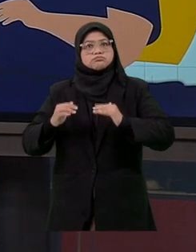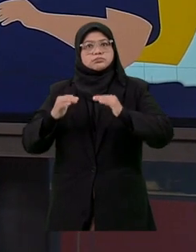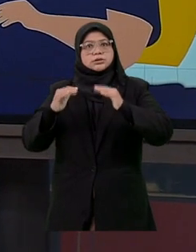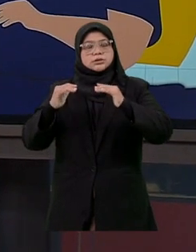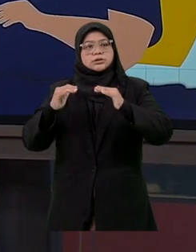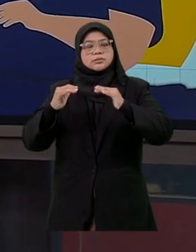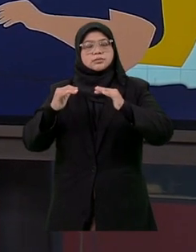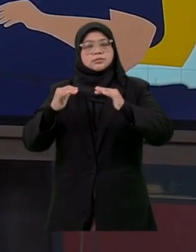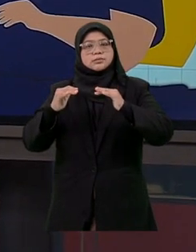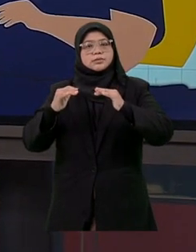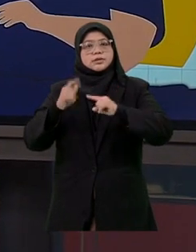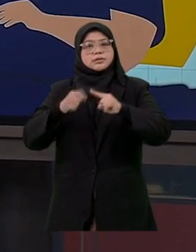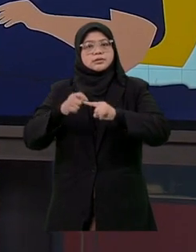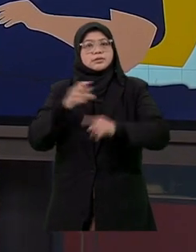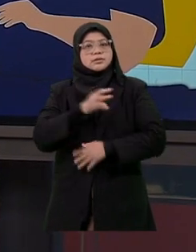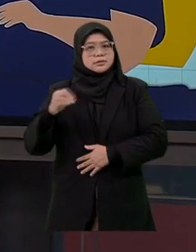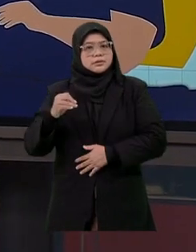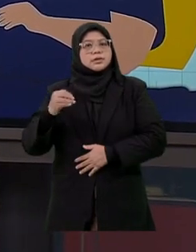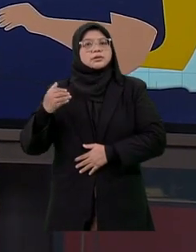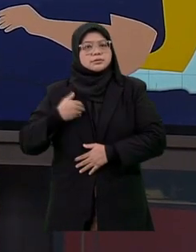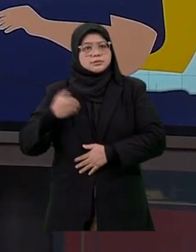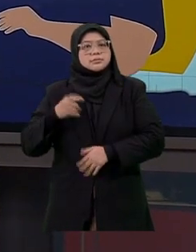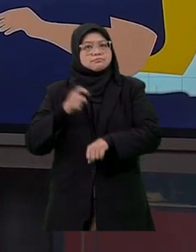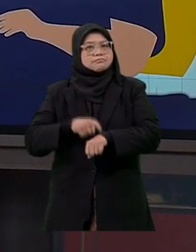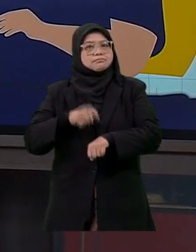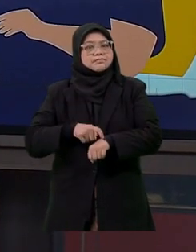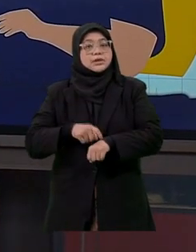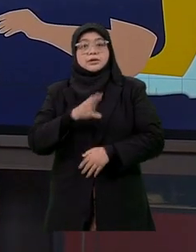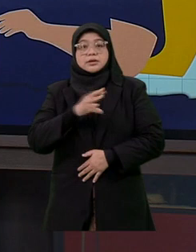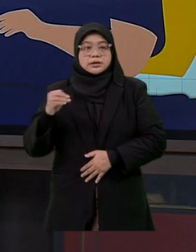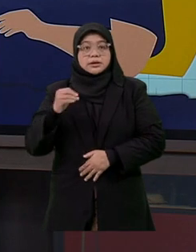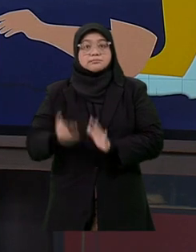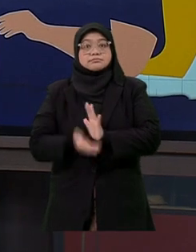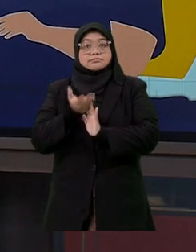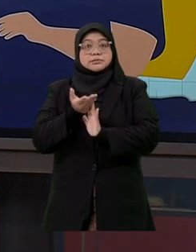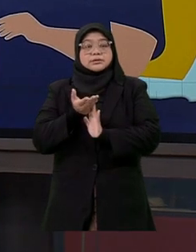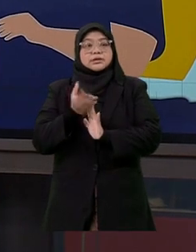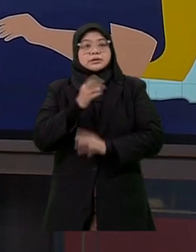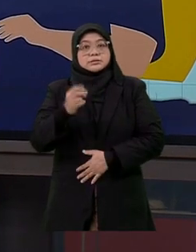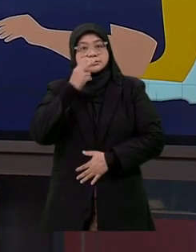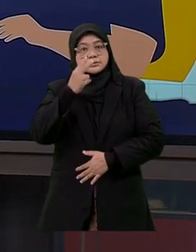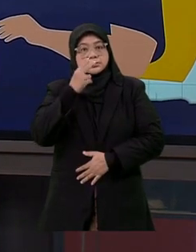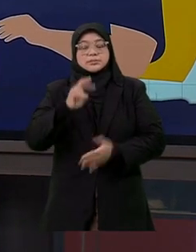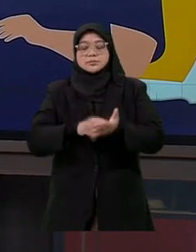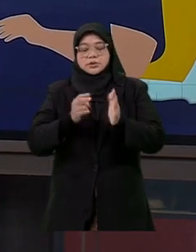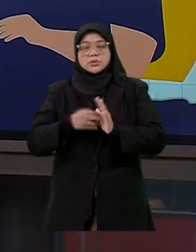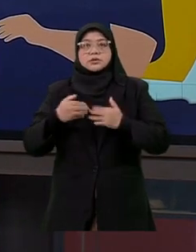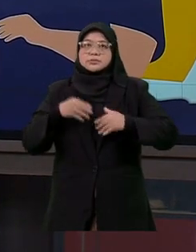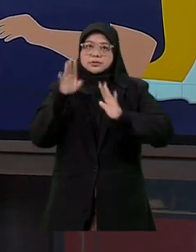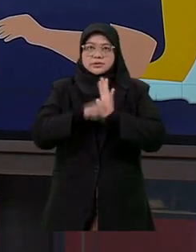dari tarikh dan juga daripada tempoh itu. Kalau dapat dinaikkan, kan kalau dilihat itu menunjukkan penurunan